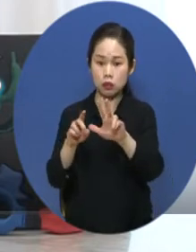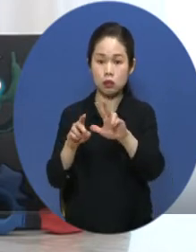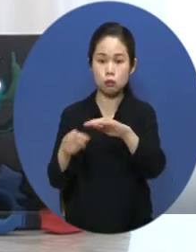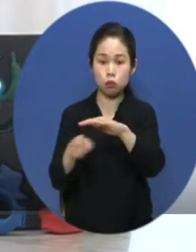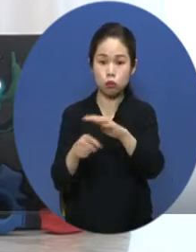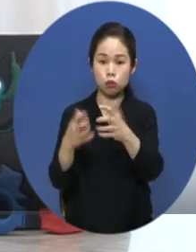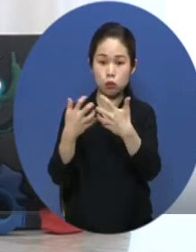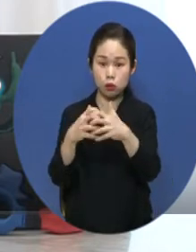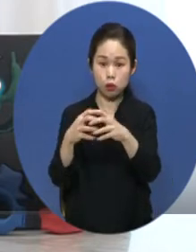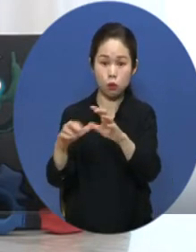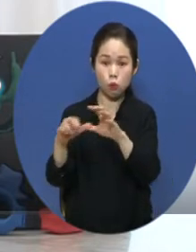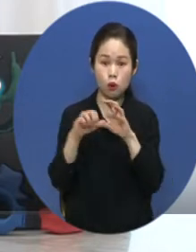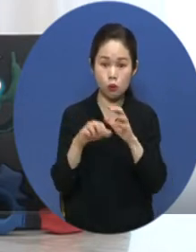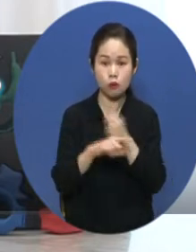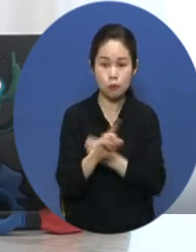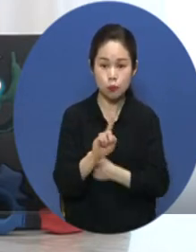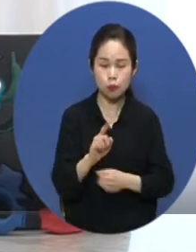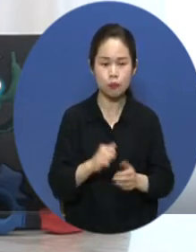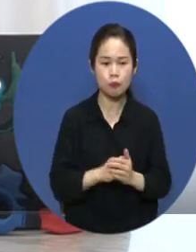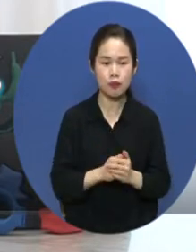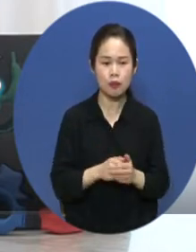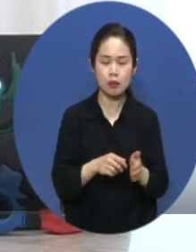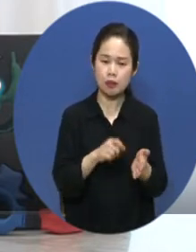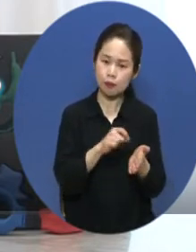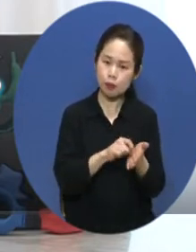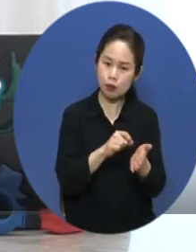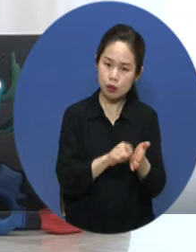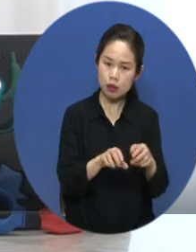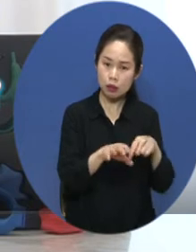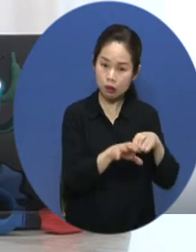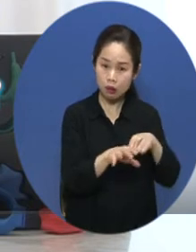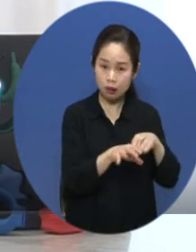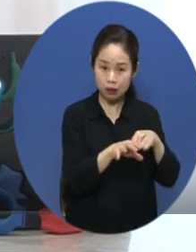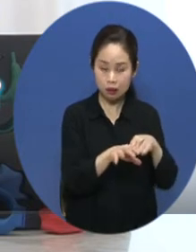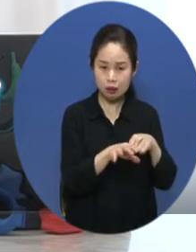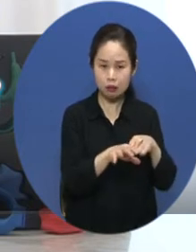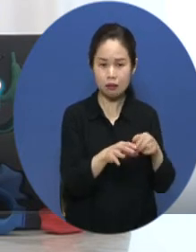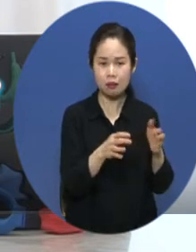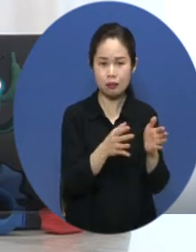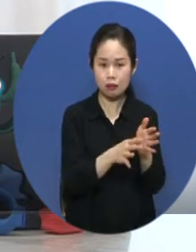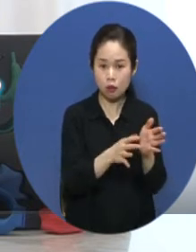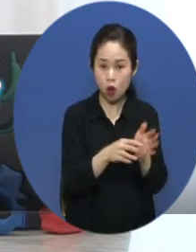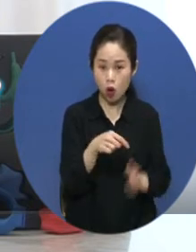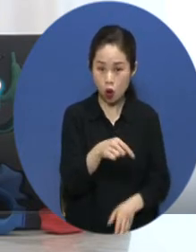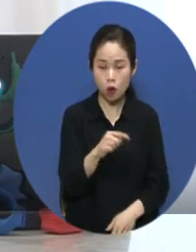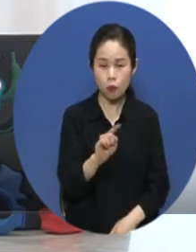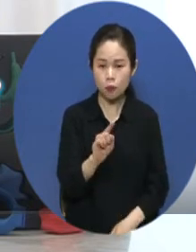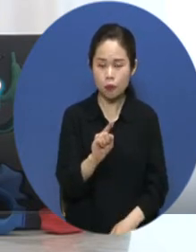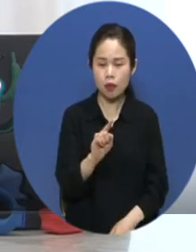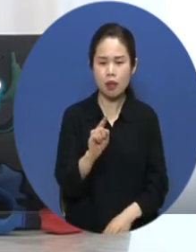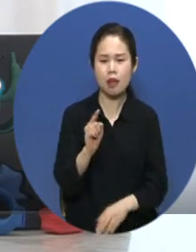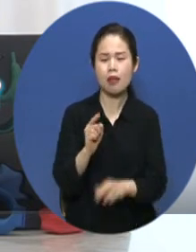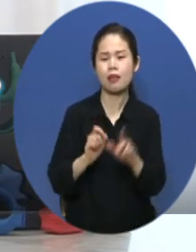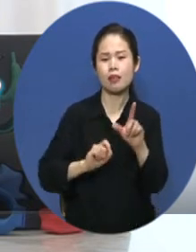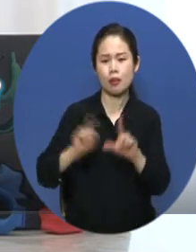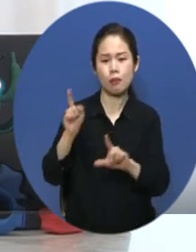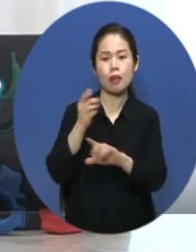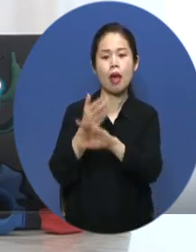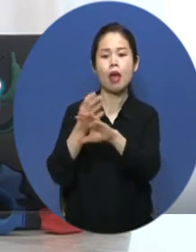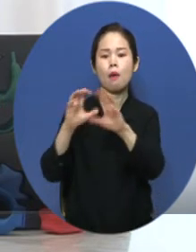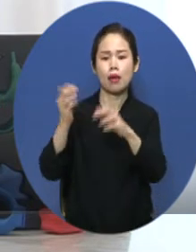뭐가 있을까요? 필기 보조기구 같은 경우는 그 전까지만 해도 해외에서 수입해서 사용하는 경우가 되게